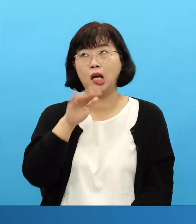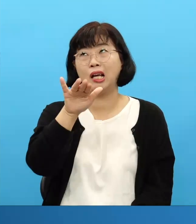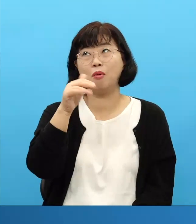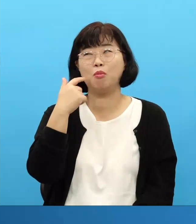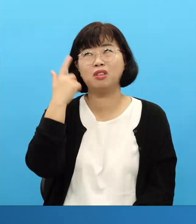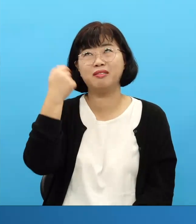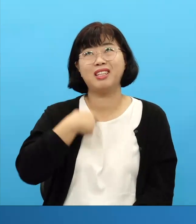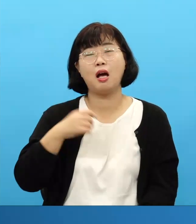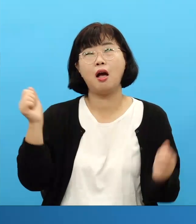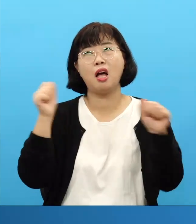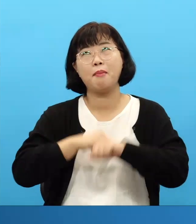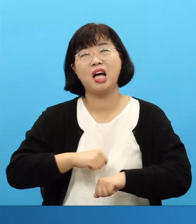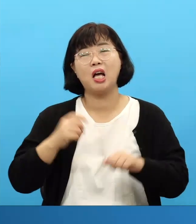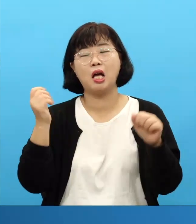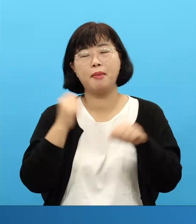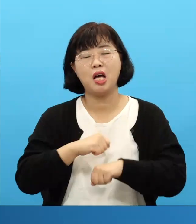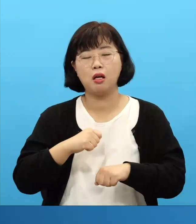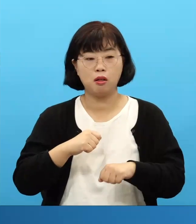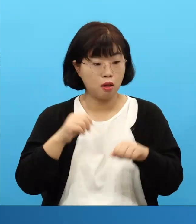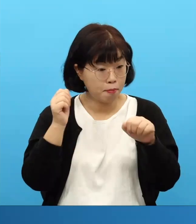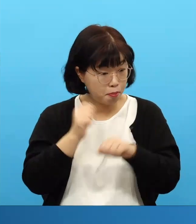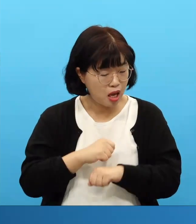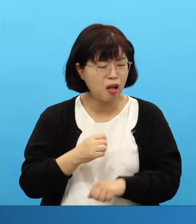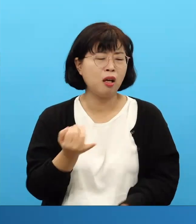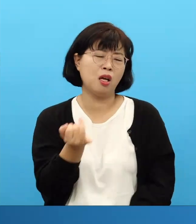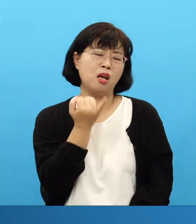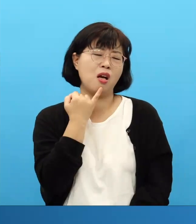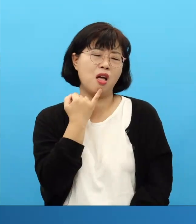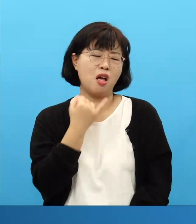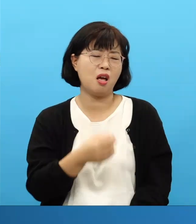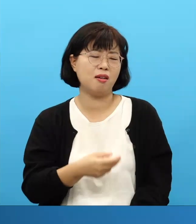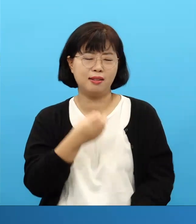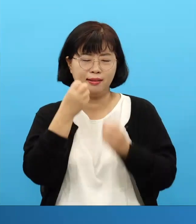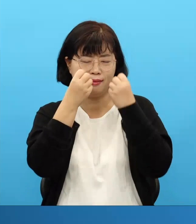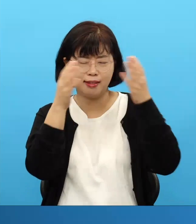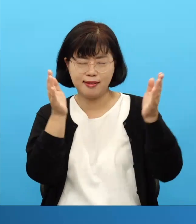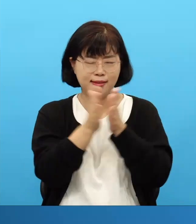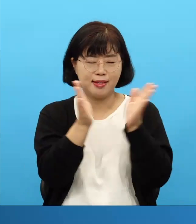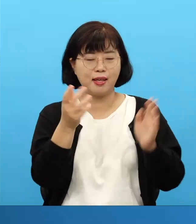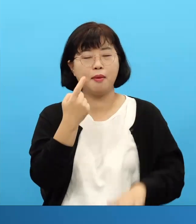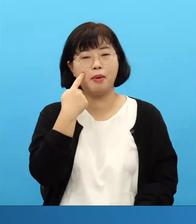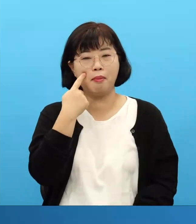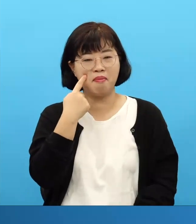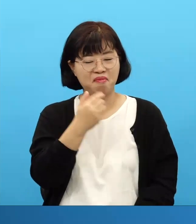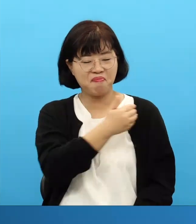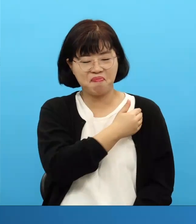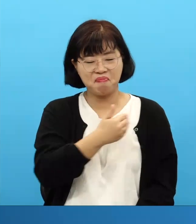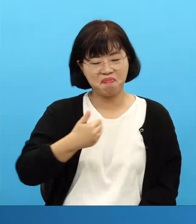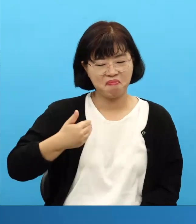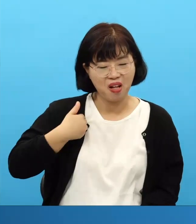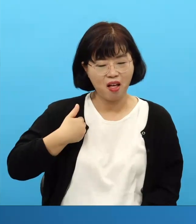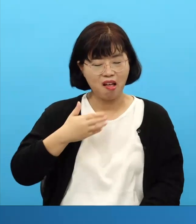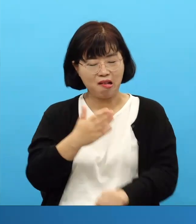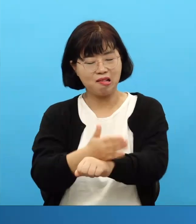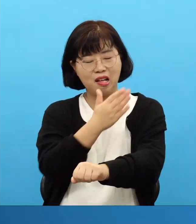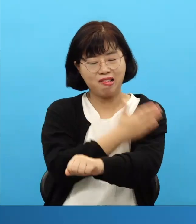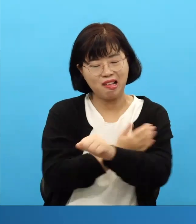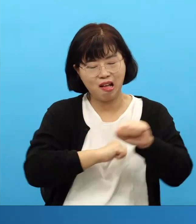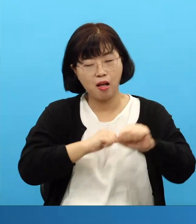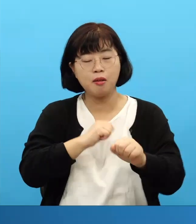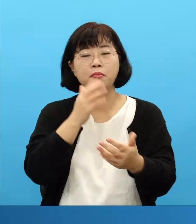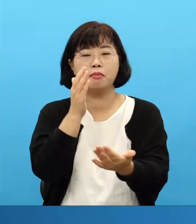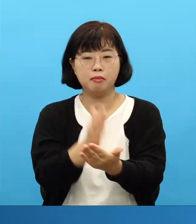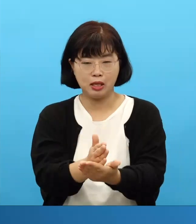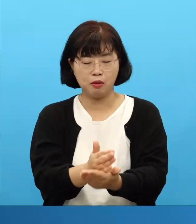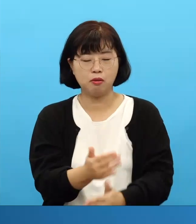아니요. 전혀 가장하지 말고 진짜 시작하세요. There are some of you who think, "Oh, I've completely failed." Then don't try to add anything to what you are doing, but really